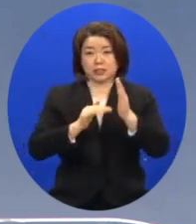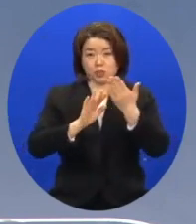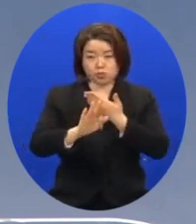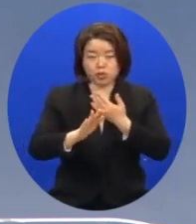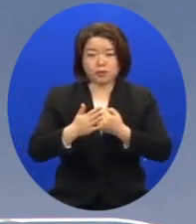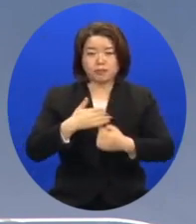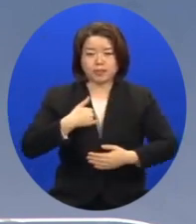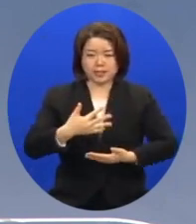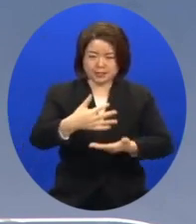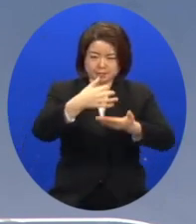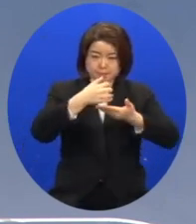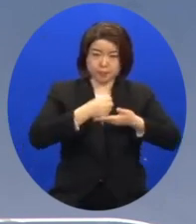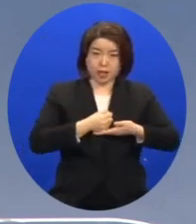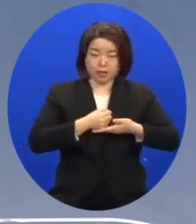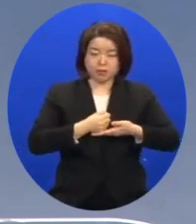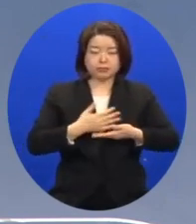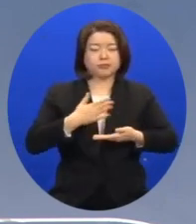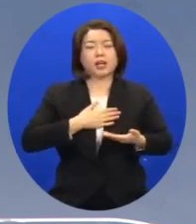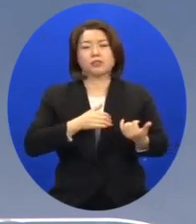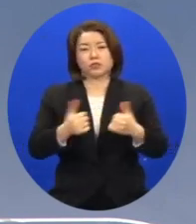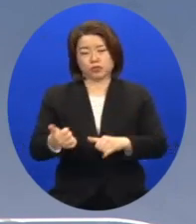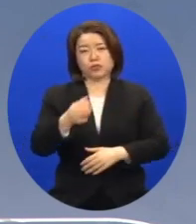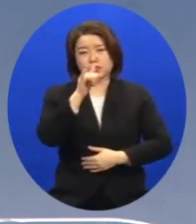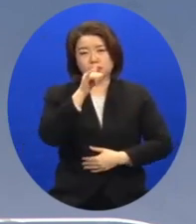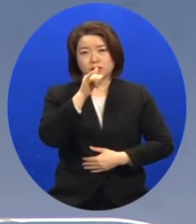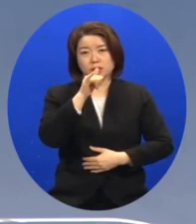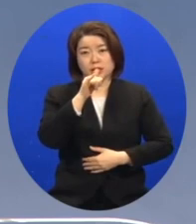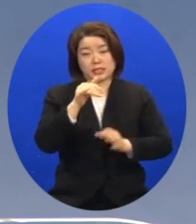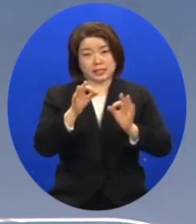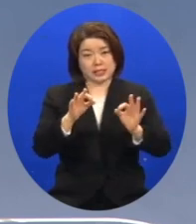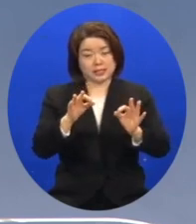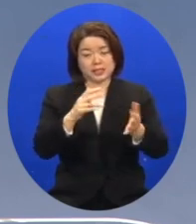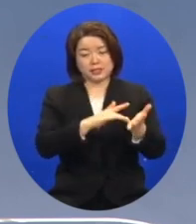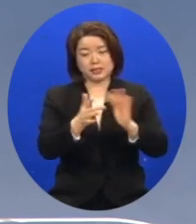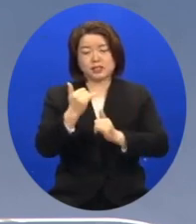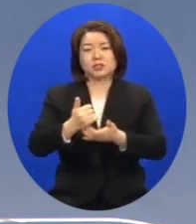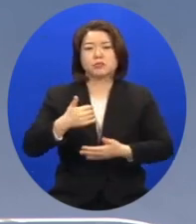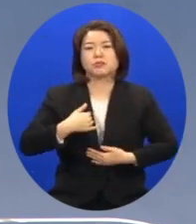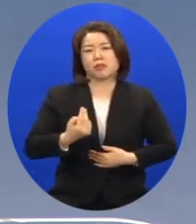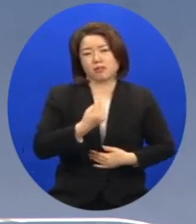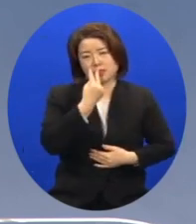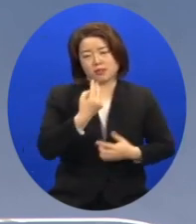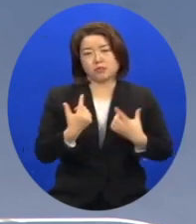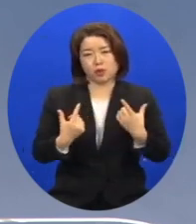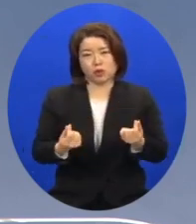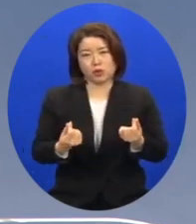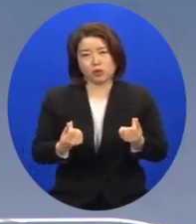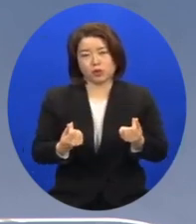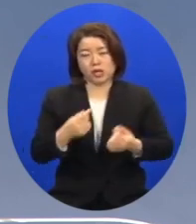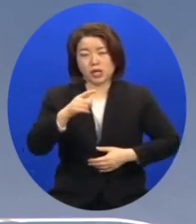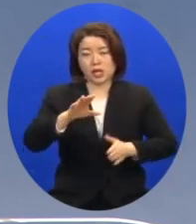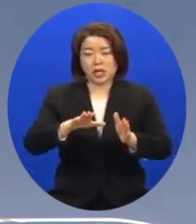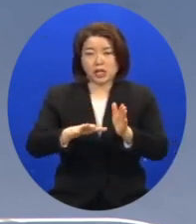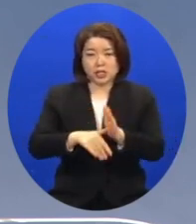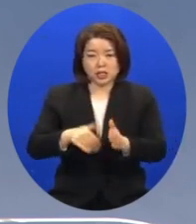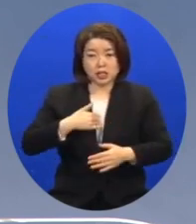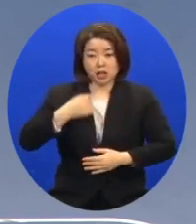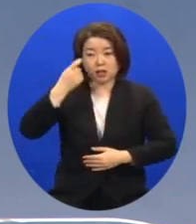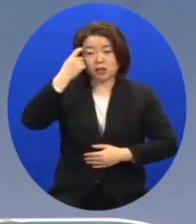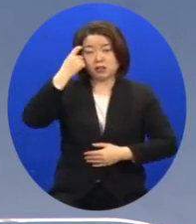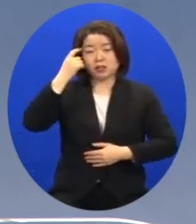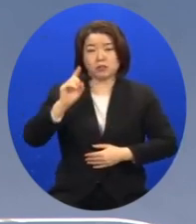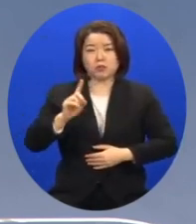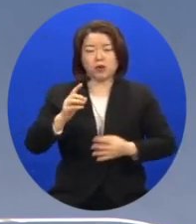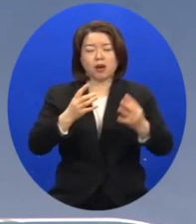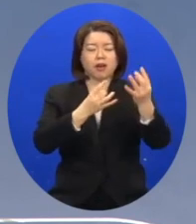적용 했어요 나는 죽었다 이제 예수님이 내 생명의 시작 그때 제가 느껴지는 느낌은 좀 황홀한